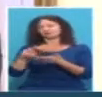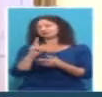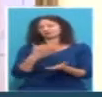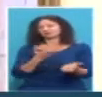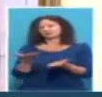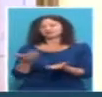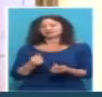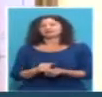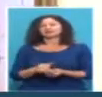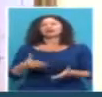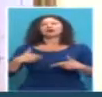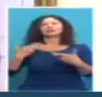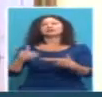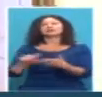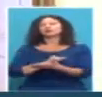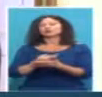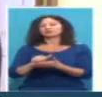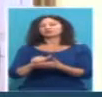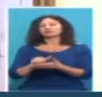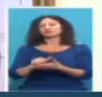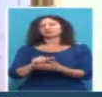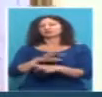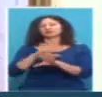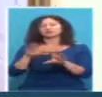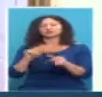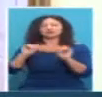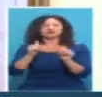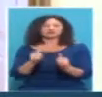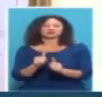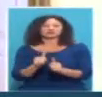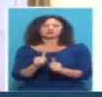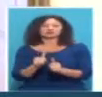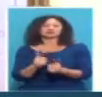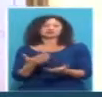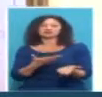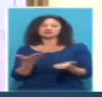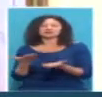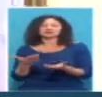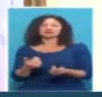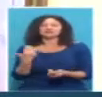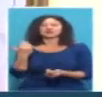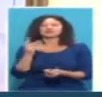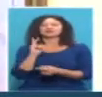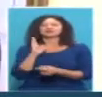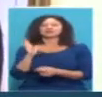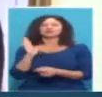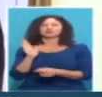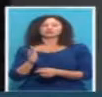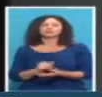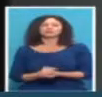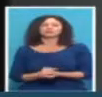Потом обратиться уже с документами на получение займа в Жилстройсбербанк Казахстана, и в кратчайшие сроки мы рассмотрим заявку и выдадим